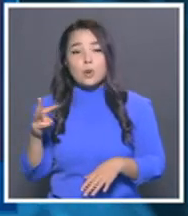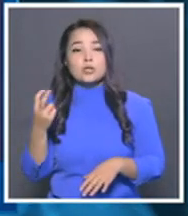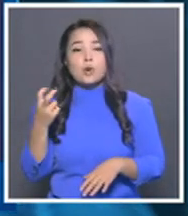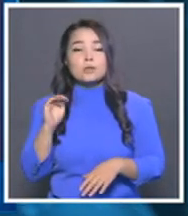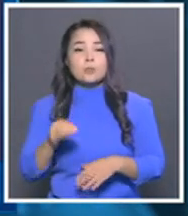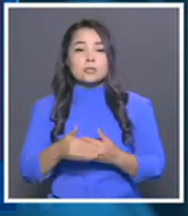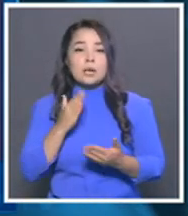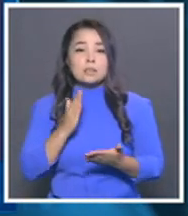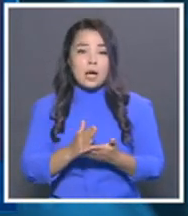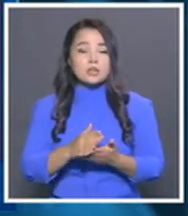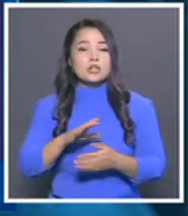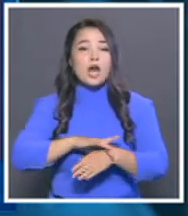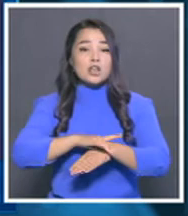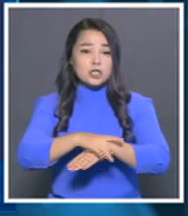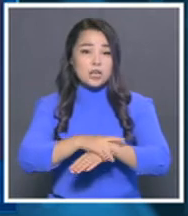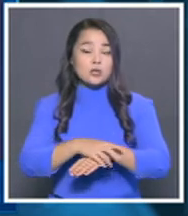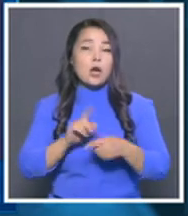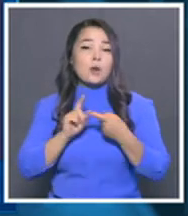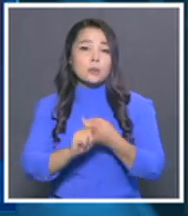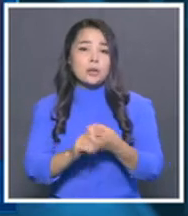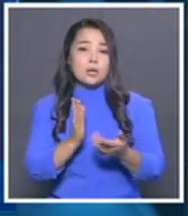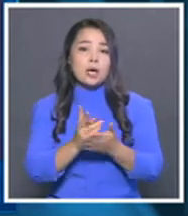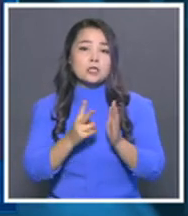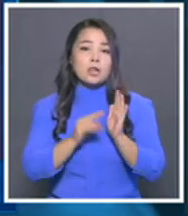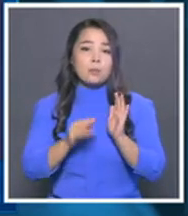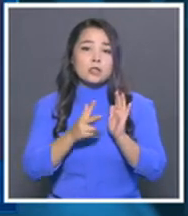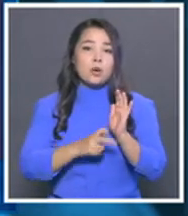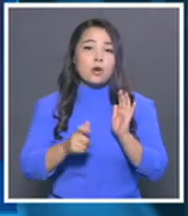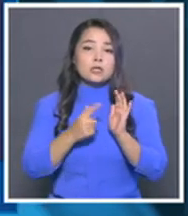жетіп қалды. Тәжікстанда COVID-19 вирусы 7827 адамнан анықталып, 68